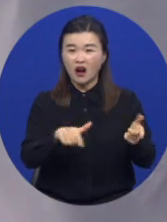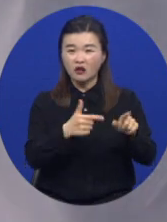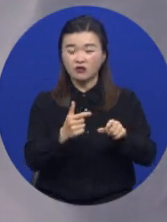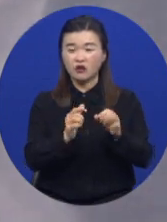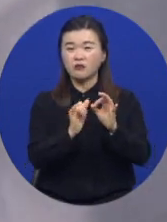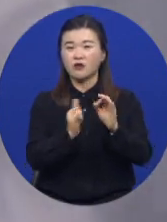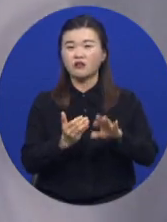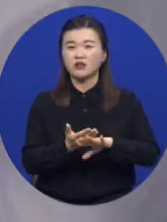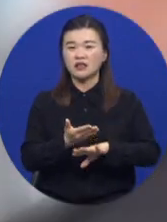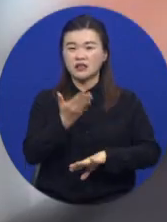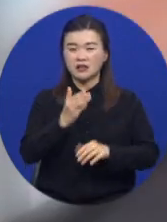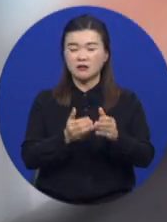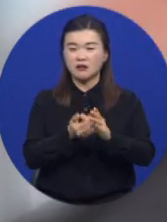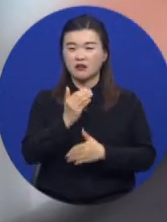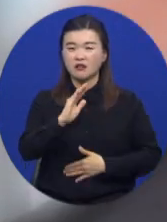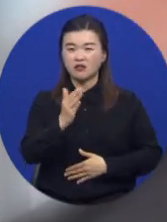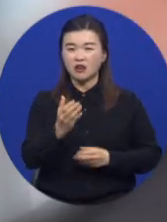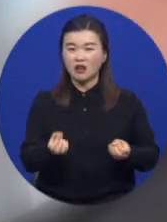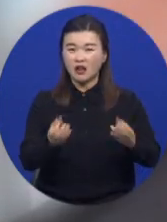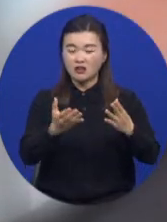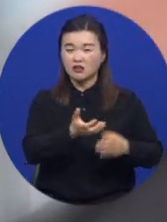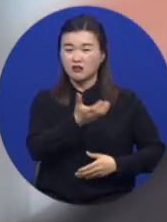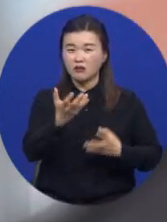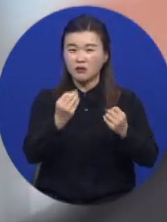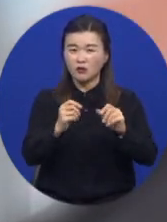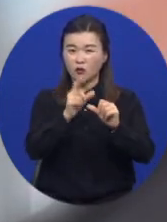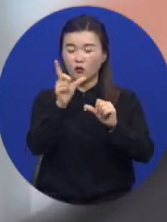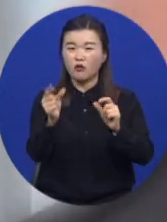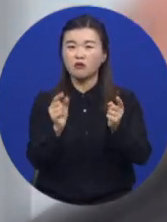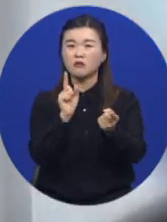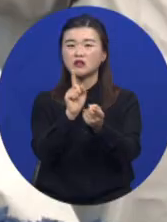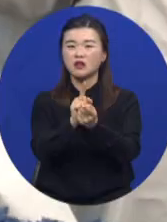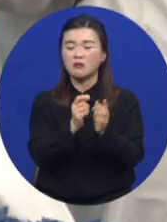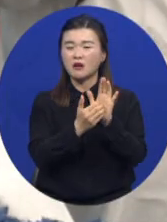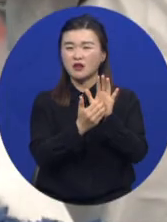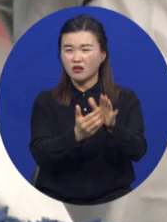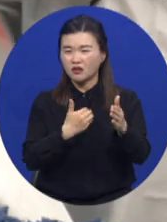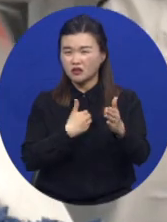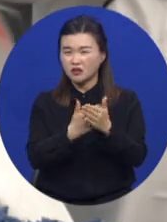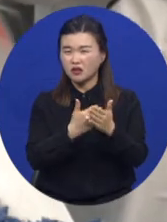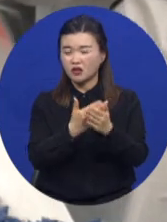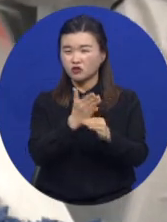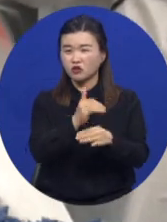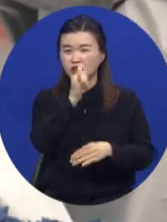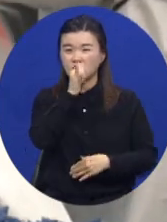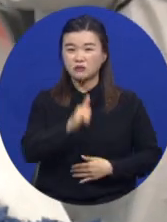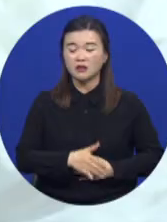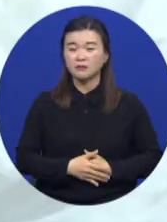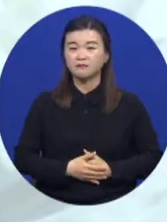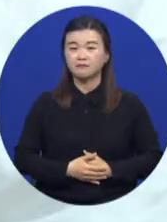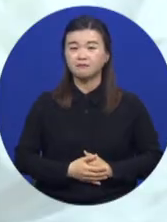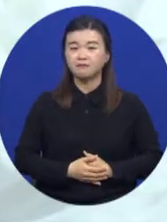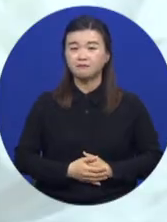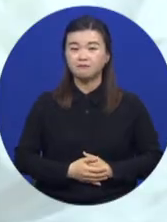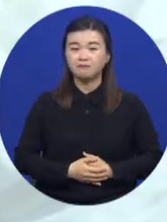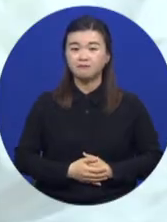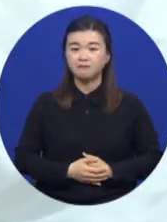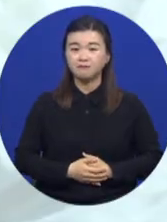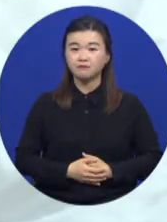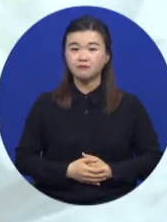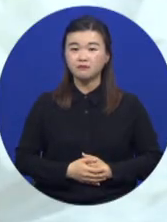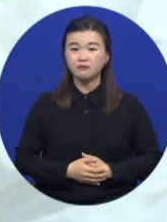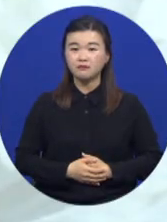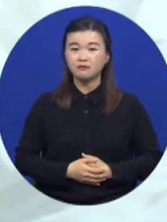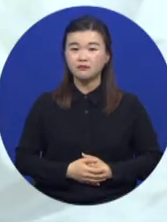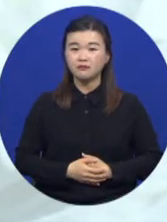이상의 확진 자가 나오면서 행사와 이동이 많은 5월을 맞아 방역당국 의 긴장이 커지고 있습니다 mbc 뉴스 박지원